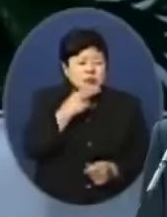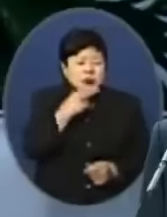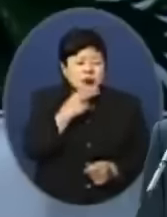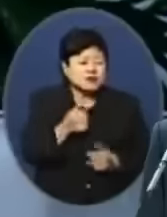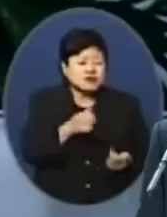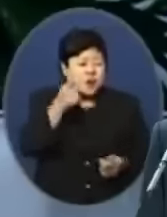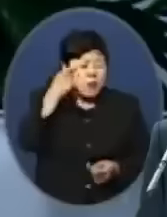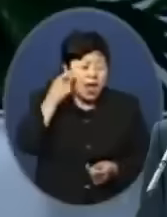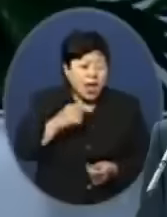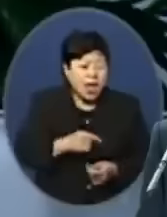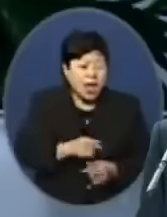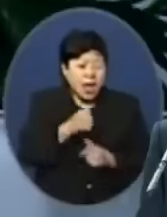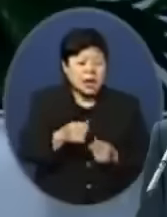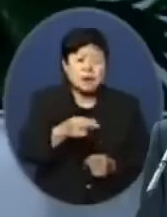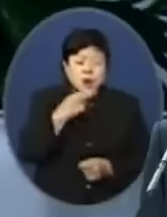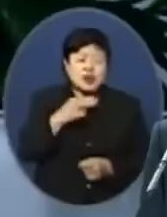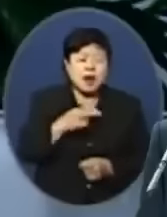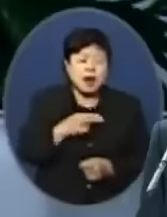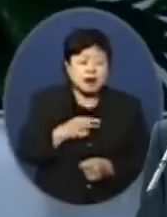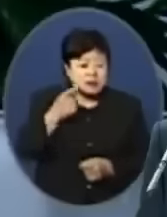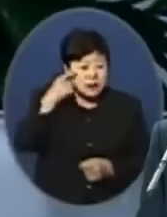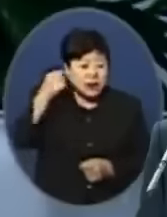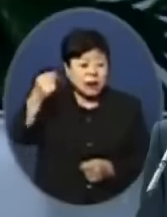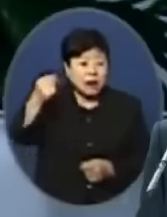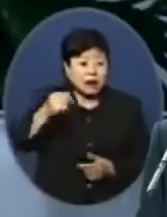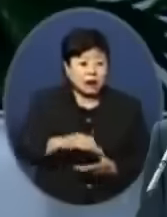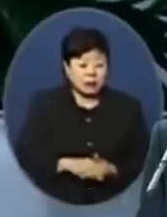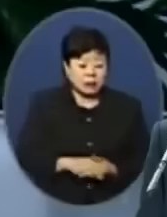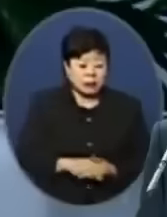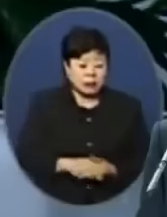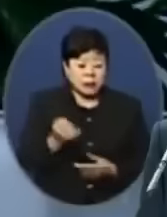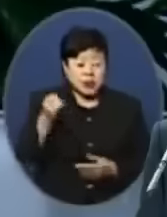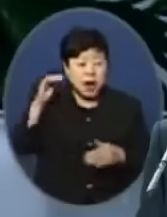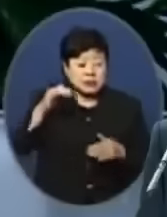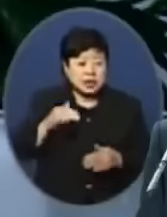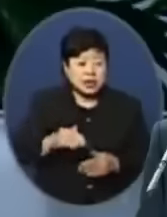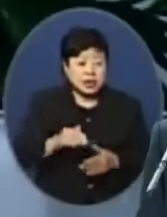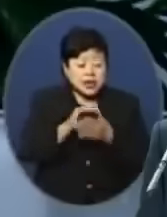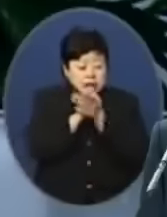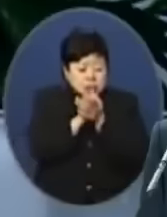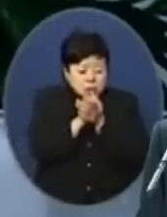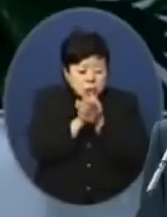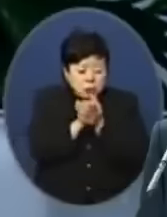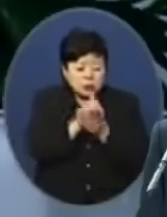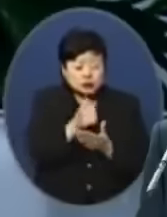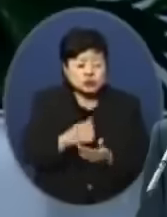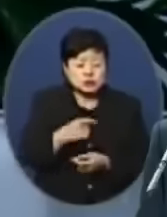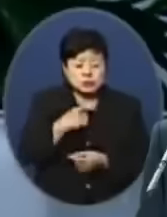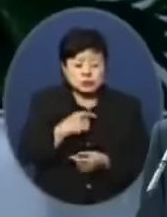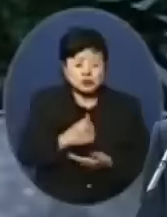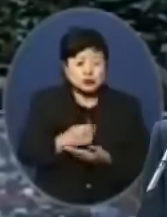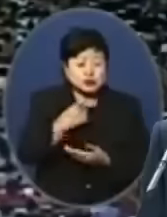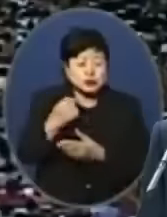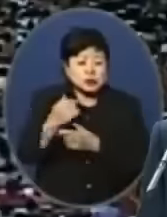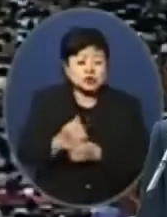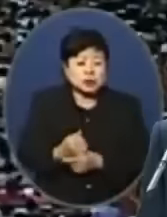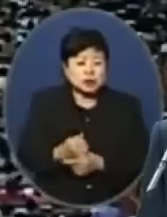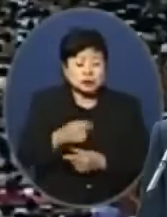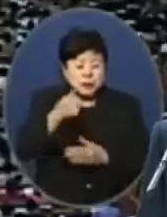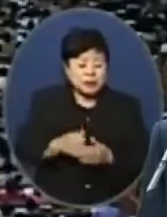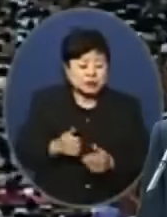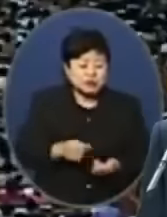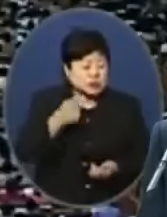건졌든지 하나님 안 계시든지 한 것이다. 왜 주를 믿고 의지하고 나가는 사람을 안